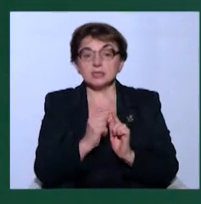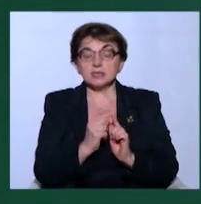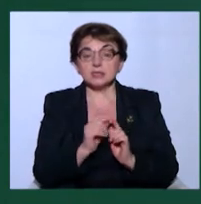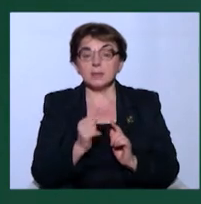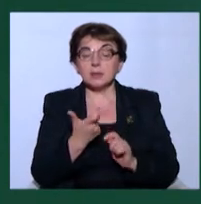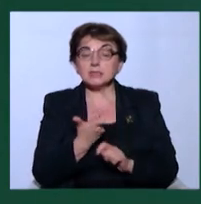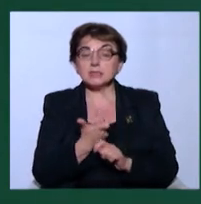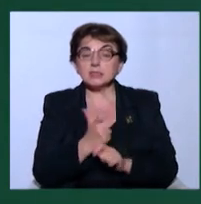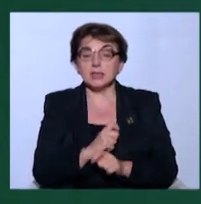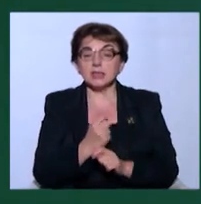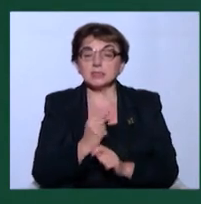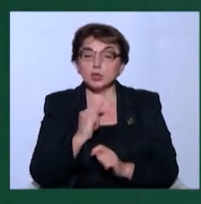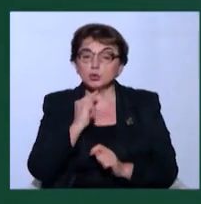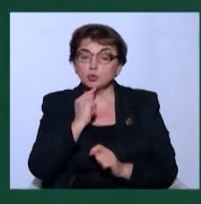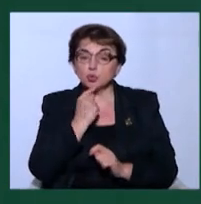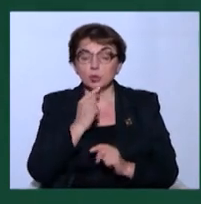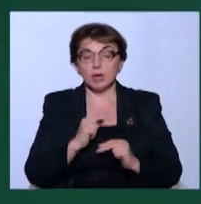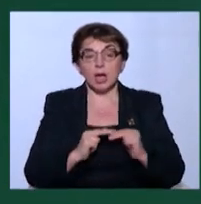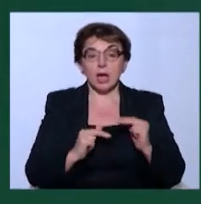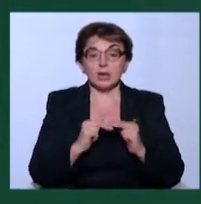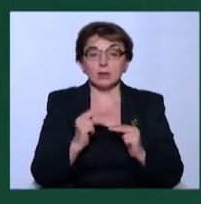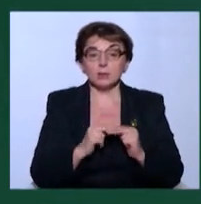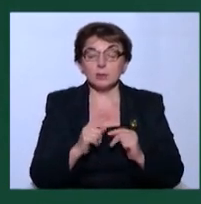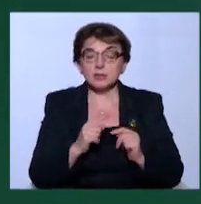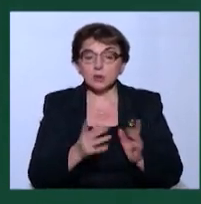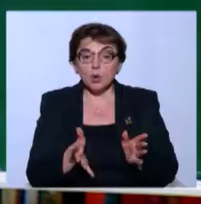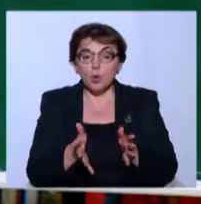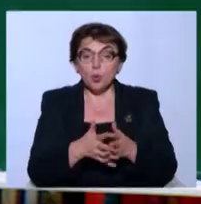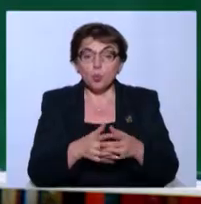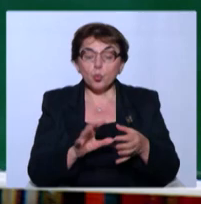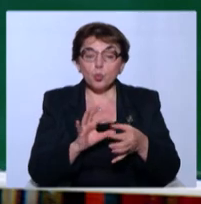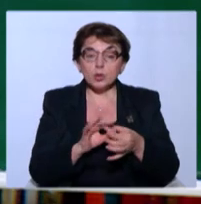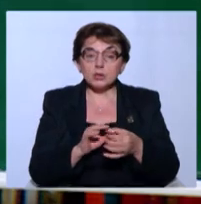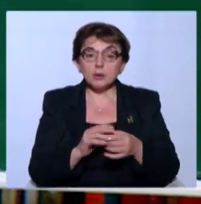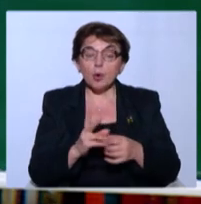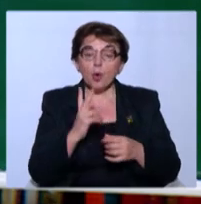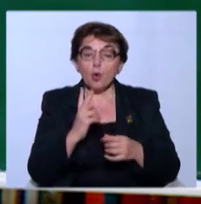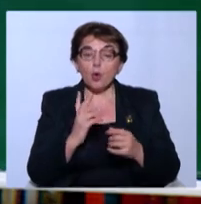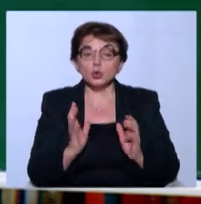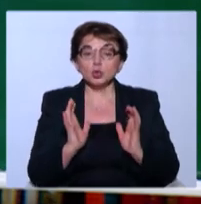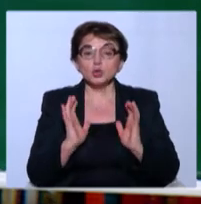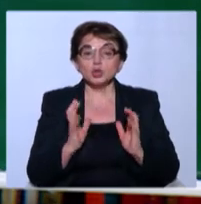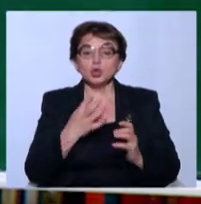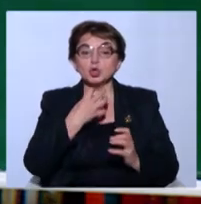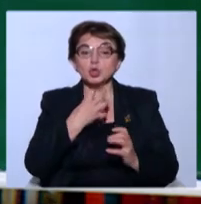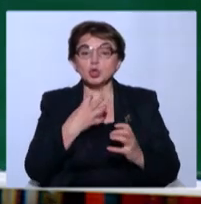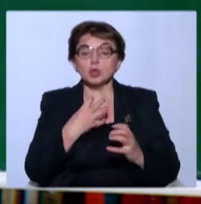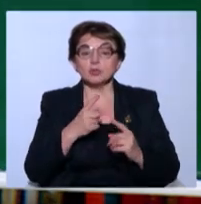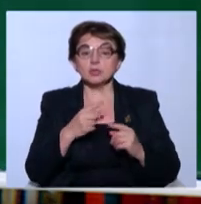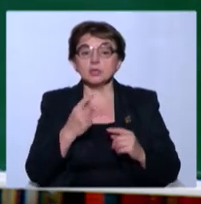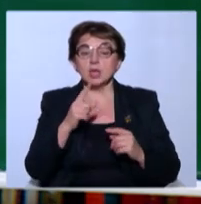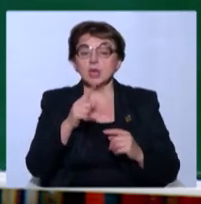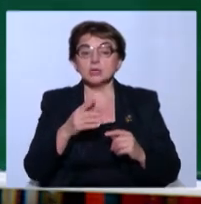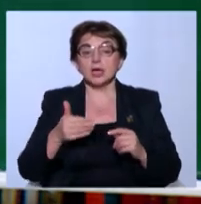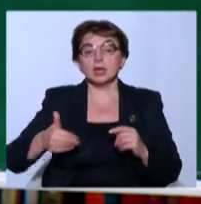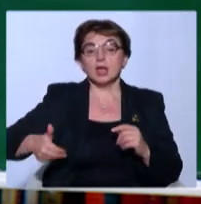ძალიან რთული აგებულება აქვს იმ მხრივ, რომ უერთდება ორი დიდი ჯირკვლის, ადამიანის ჯირკვალის, ეს